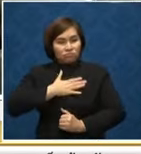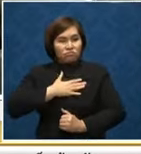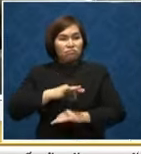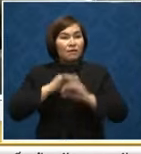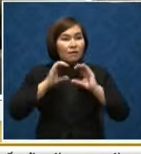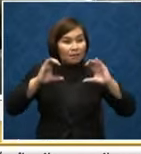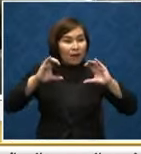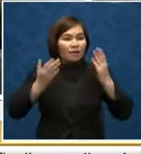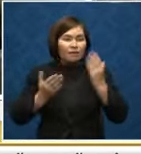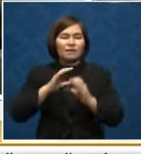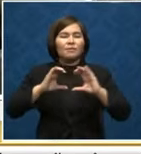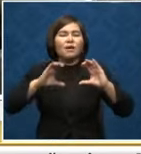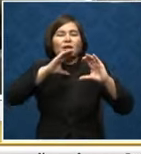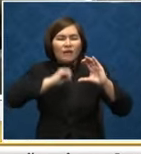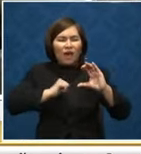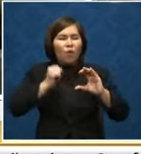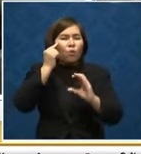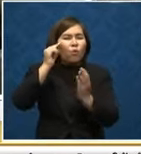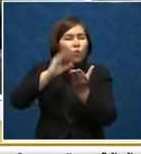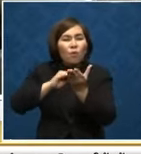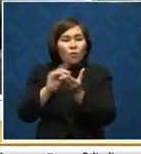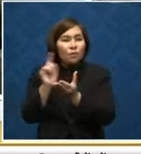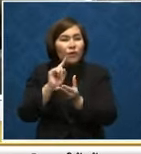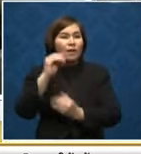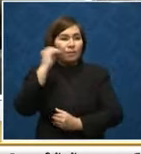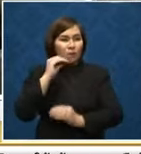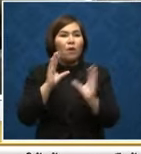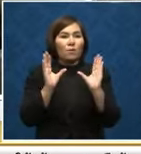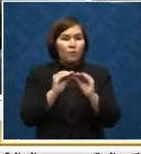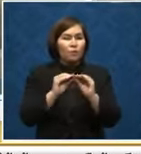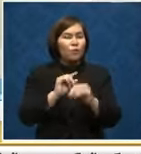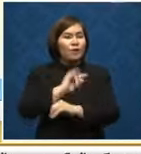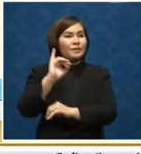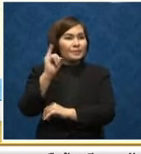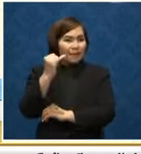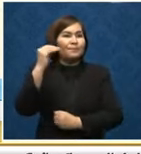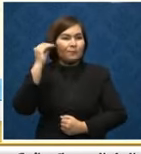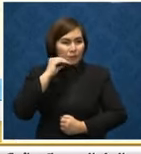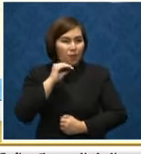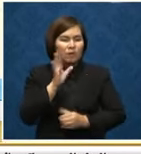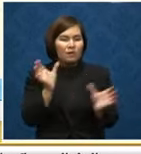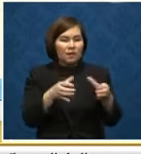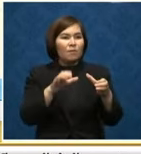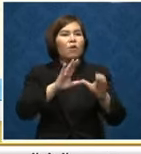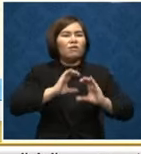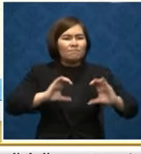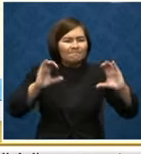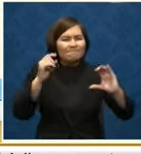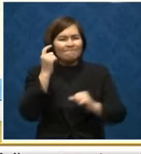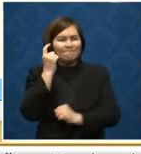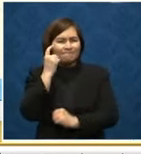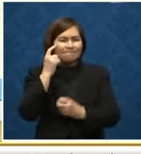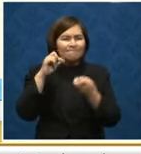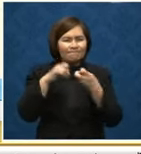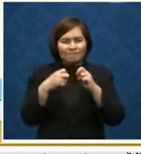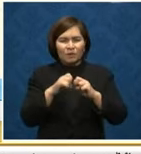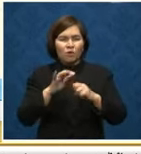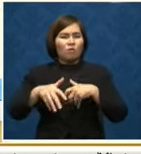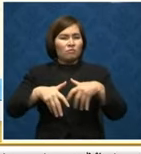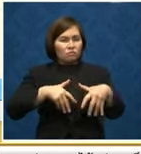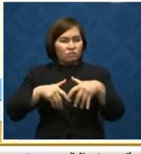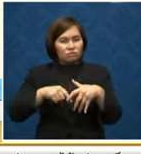เคยเป็นรัฐบาลท่านก็ทราบดีว่าปกติก็จะมีการประชุมวิปวันจันทร์ในส่วนของรัฐบาลท่านก็เกรงว่าปัญหาของพี่น้องประชาชน